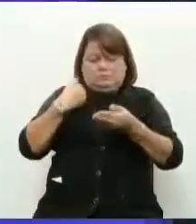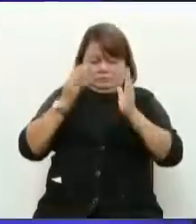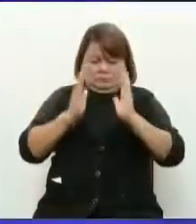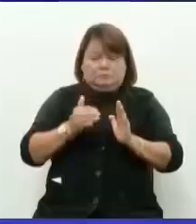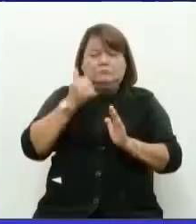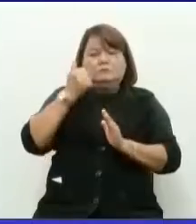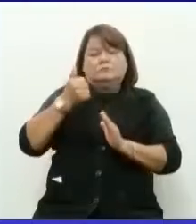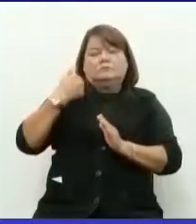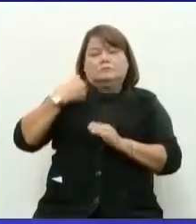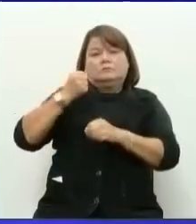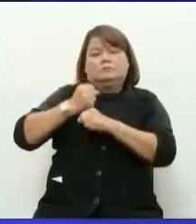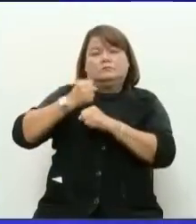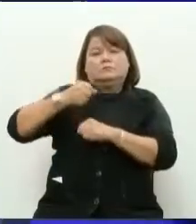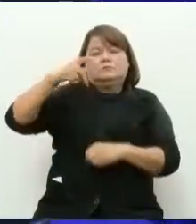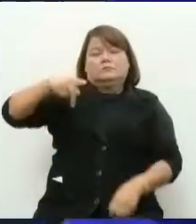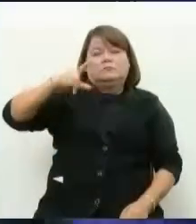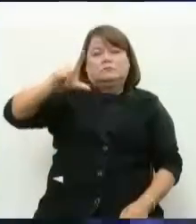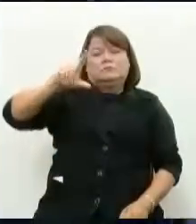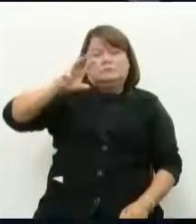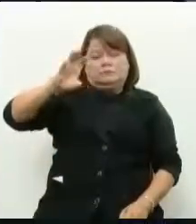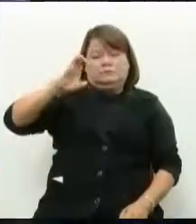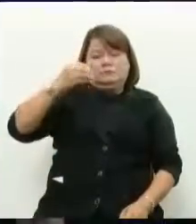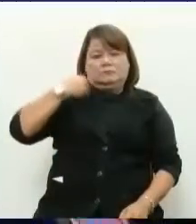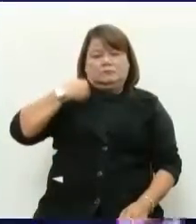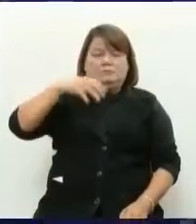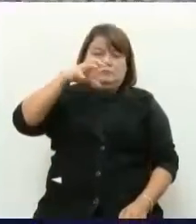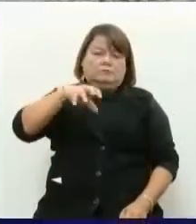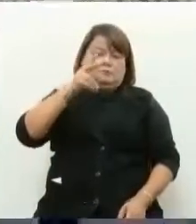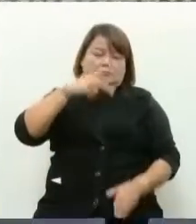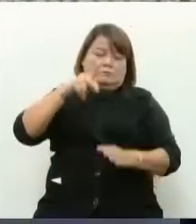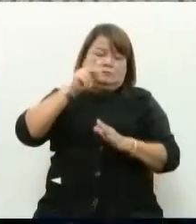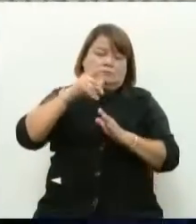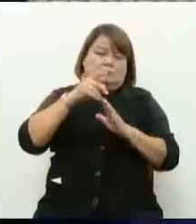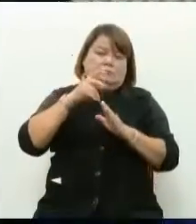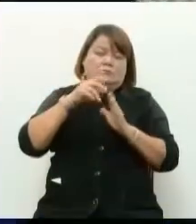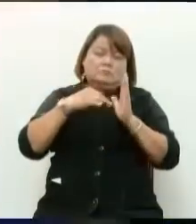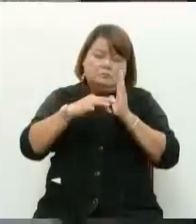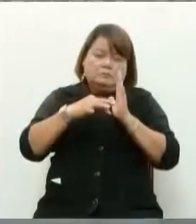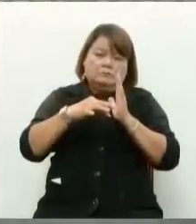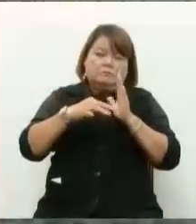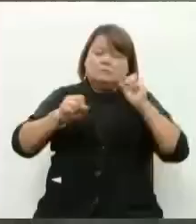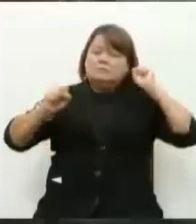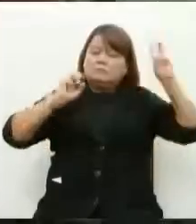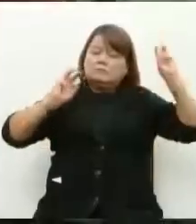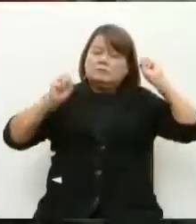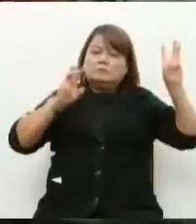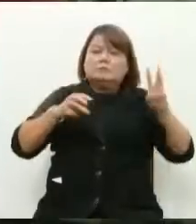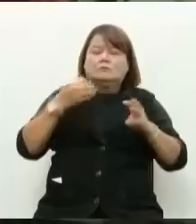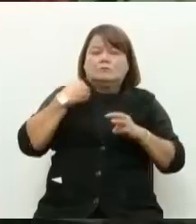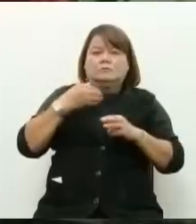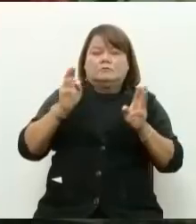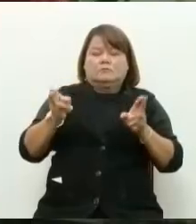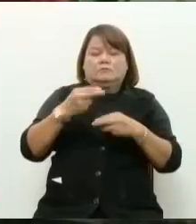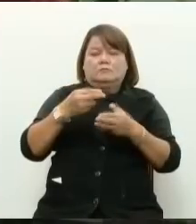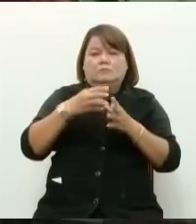PLC โดยคณะศึกษานิเทศสำนักงานเขตพื้นที่การศึกษามัธยมศึกษานครสวรรค์ณห้องประชุ